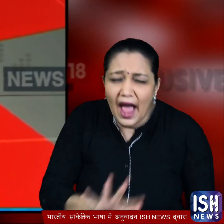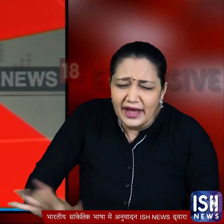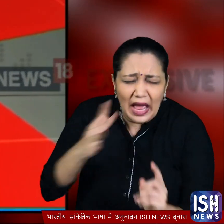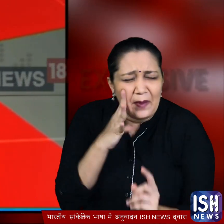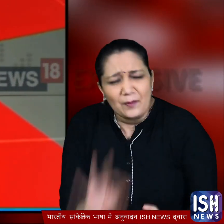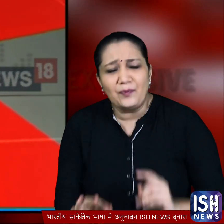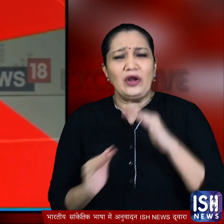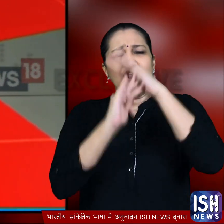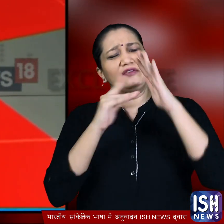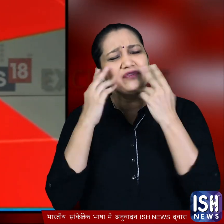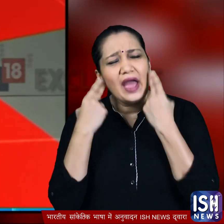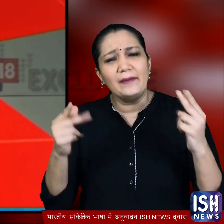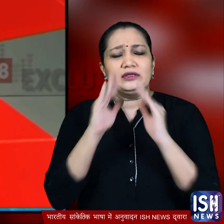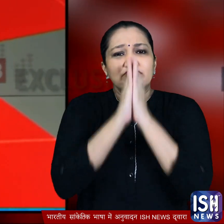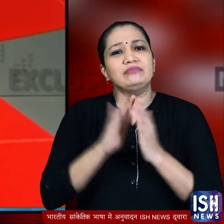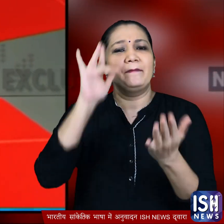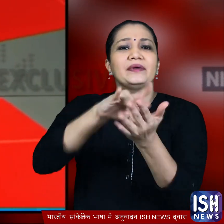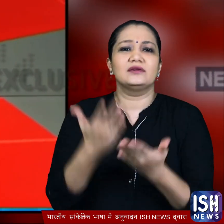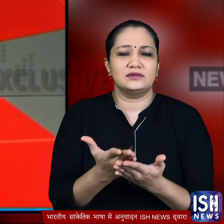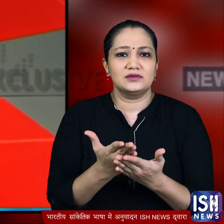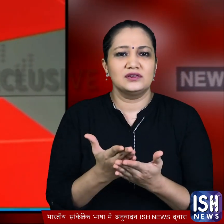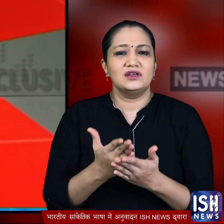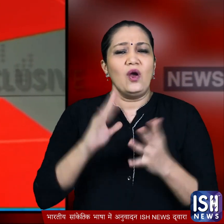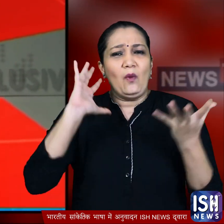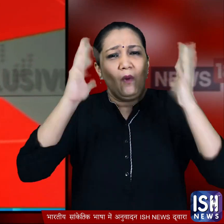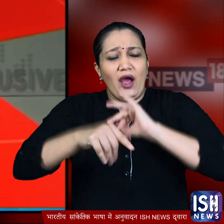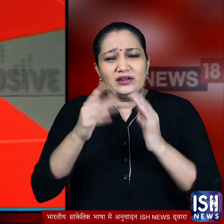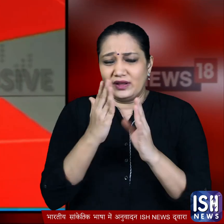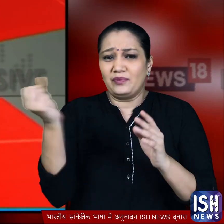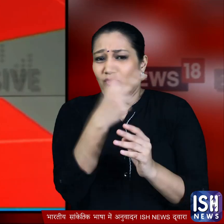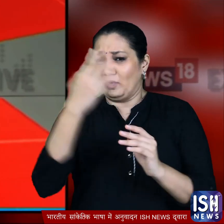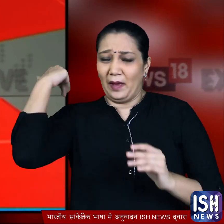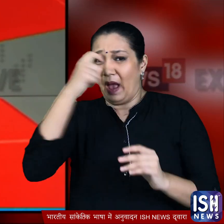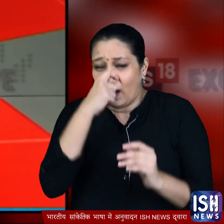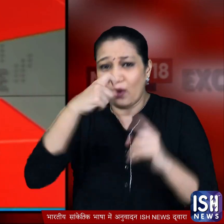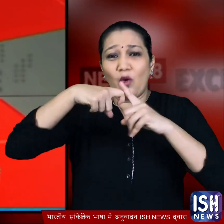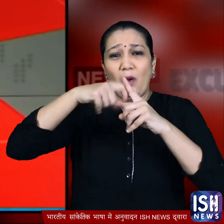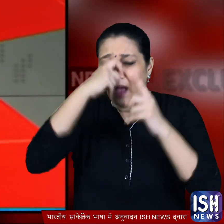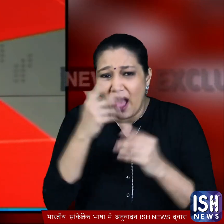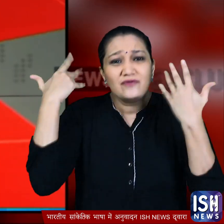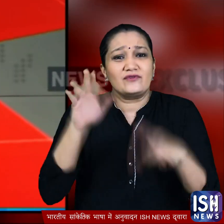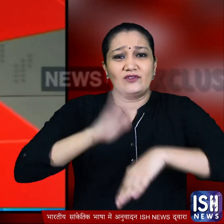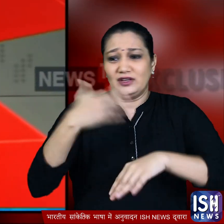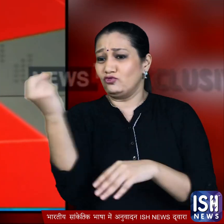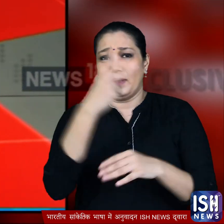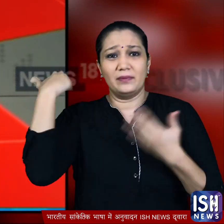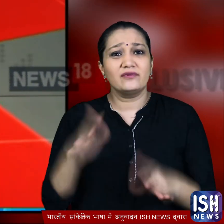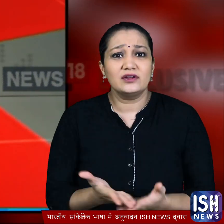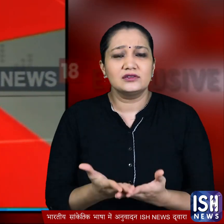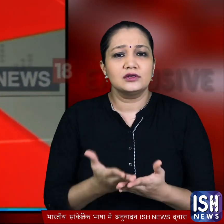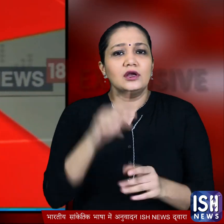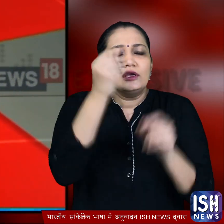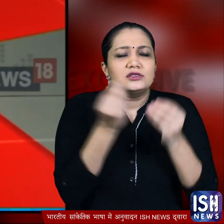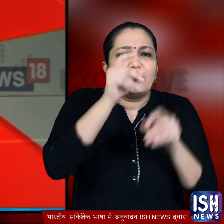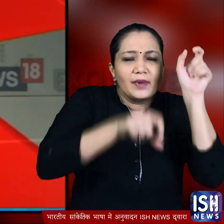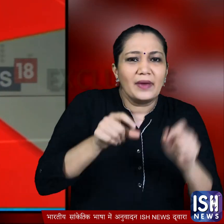सबसे प्रमुख तीर्थ स्थानों में एक है, जहां दुनिया में आस्था का सबसे बड़ा मेला कुंभ अभी 2 महीने पहले ही आयोजित हुआ था। लेकिन हम में कुछ